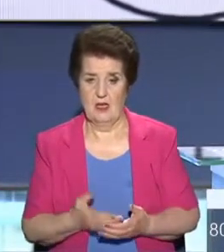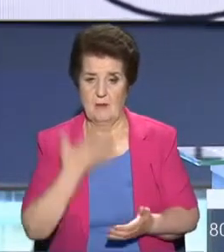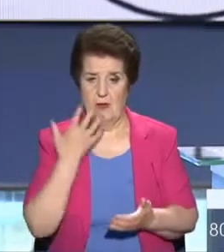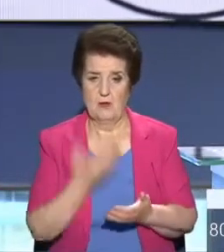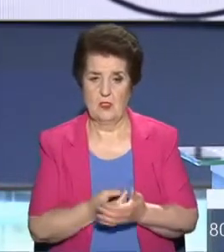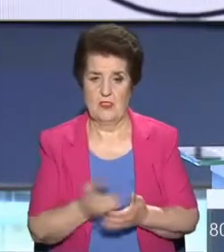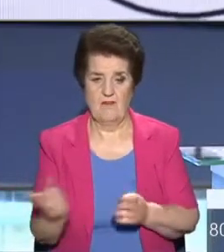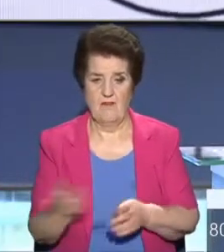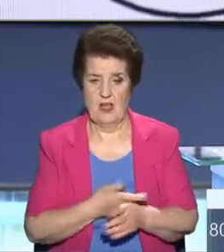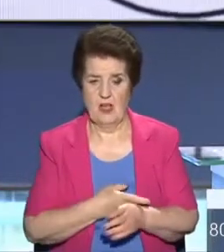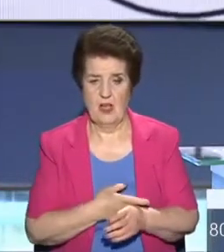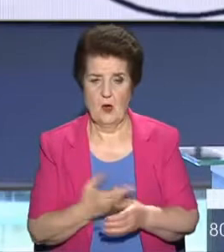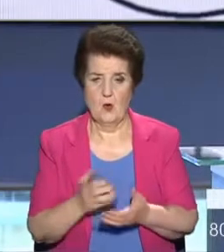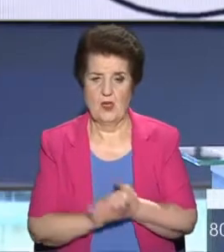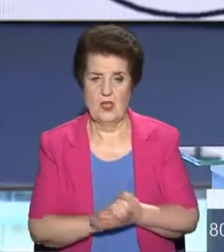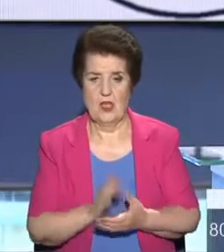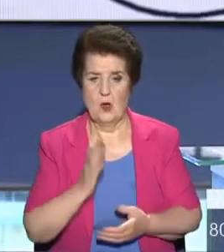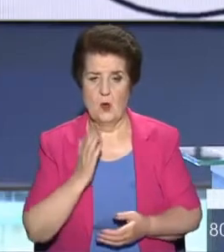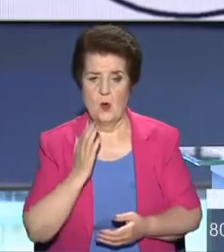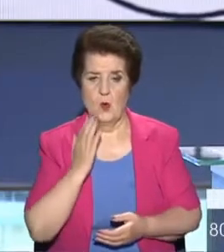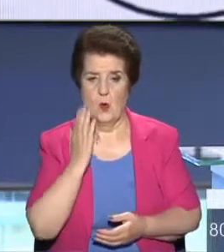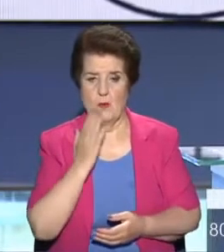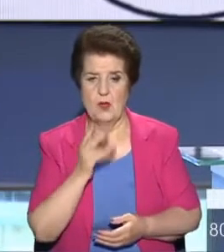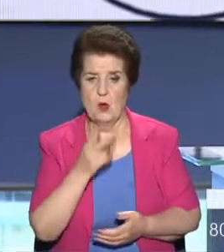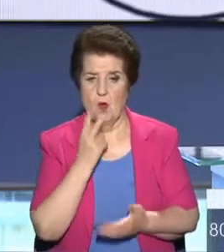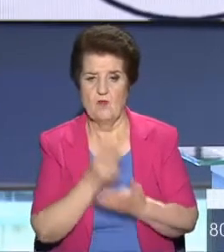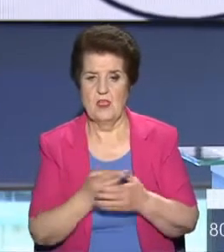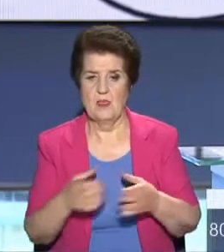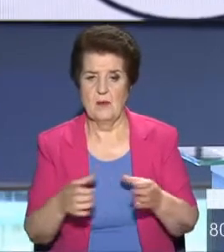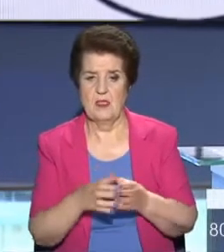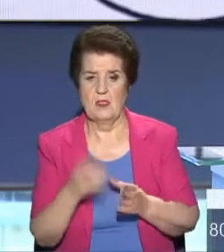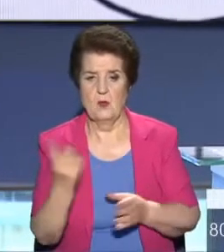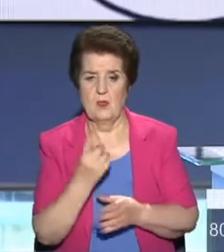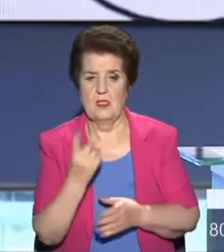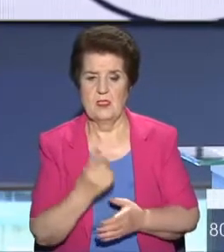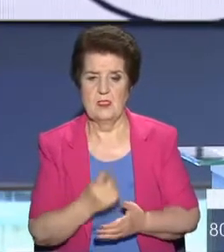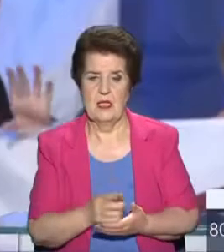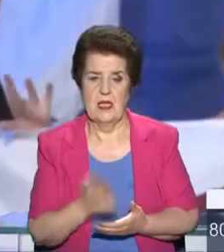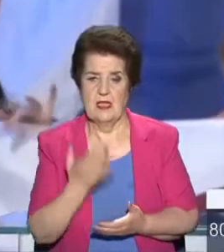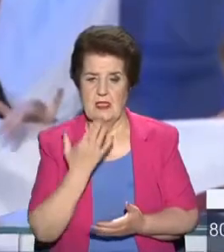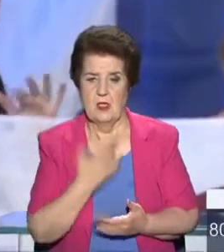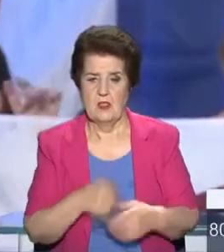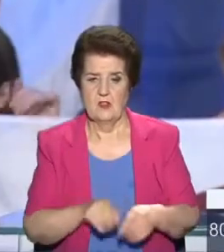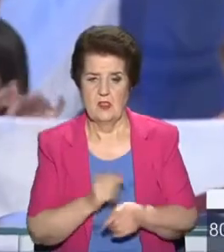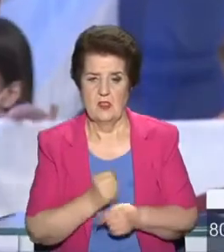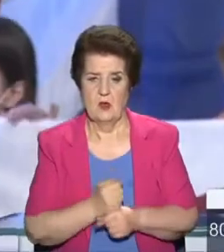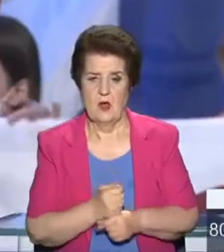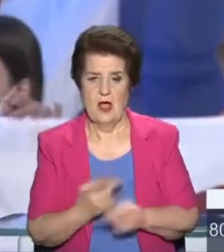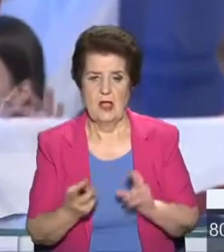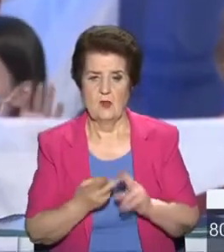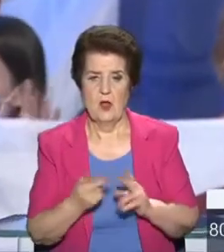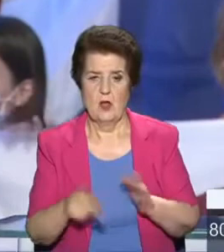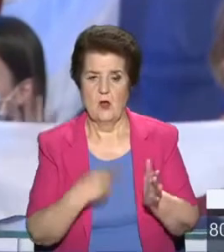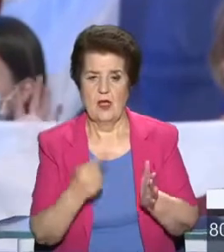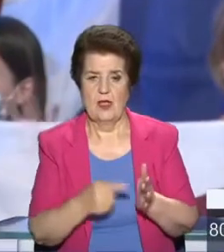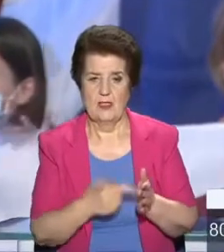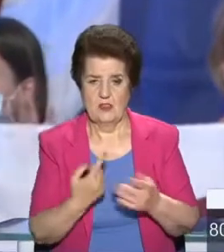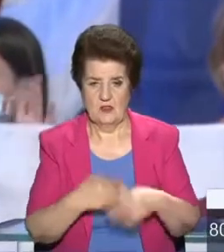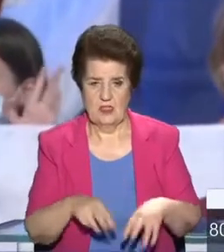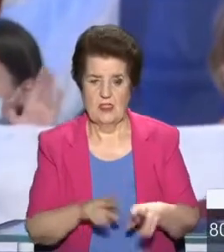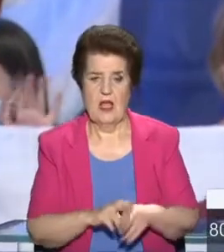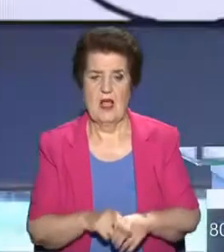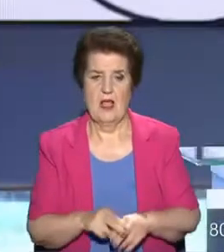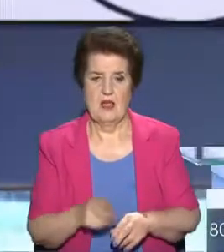propriu fără Unirea cu România cum vede Partidul unității naționale acest lucru nu se fac noastra a doua oară la adresa aici sigur